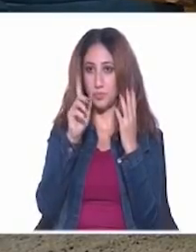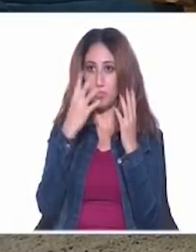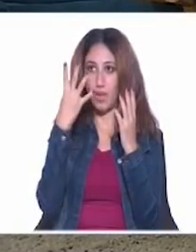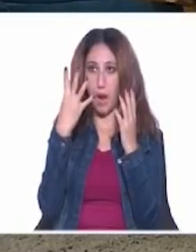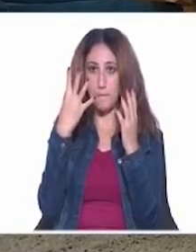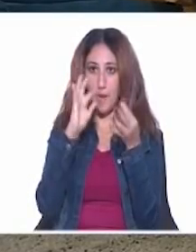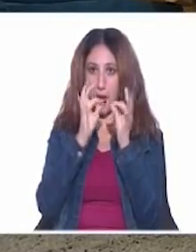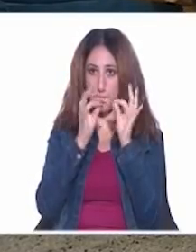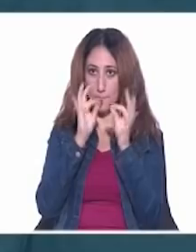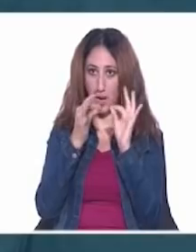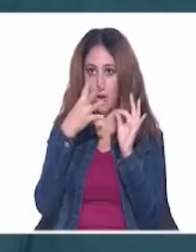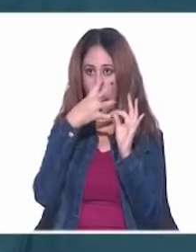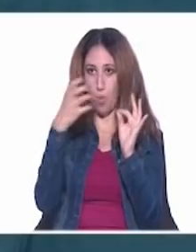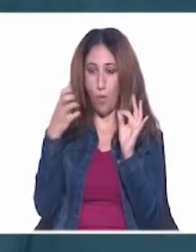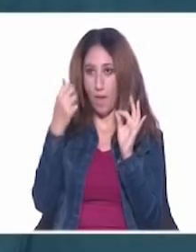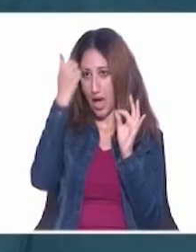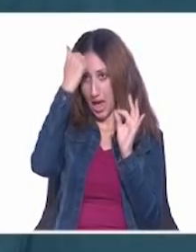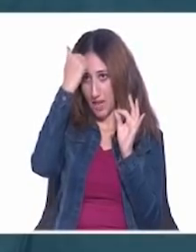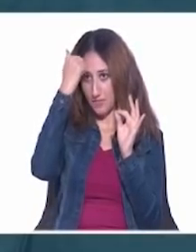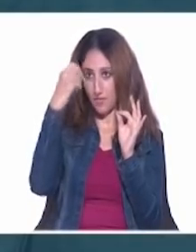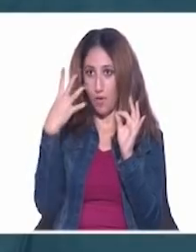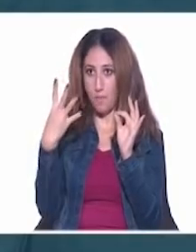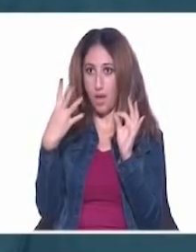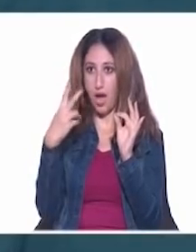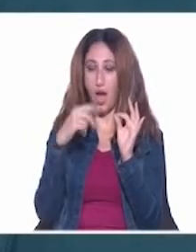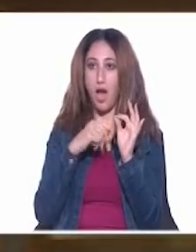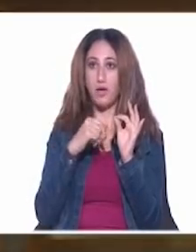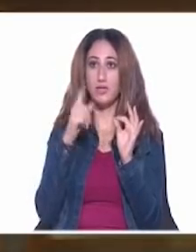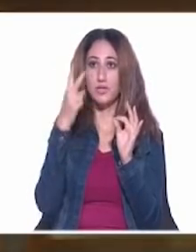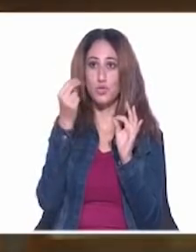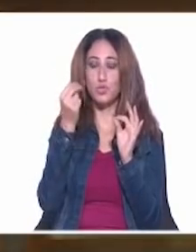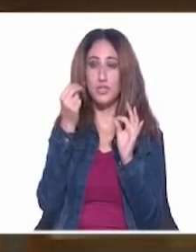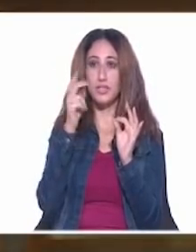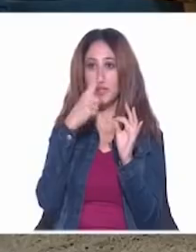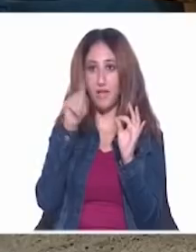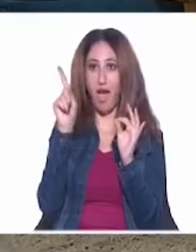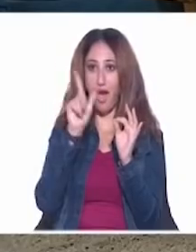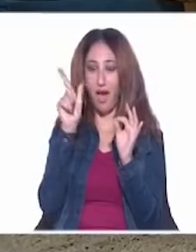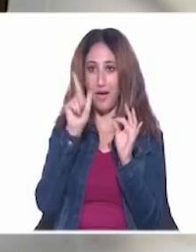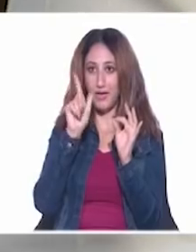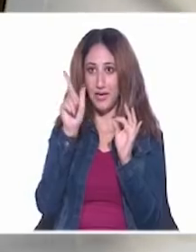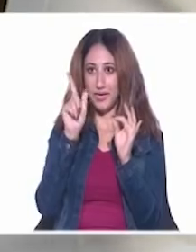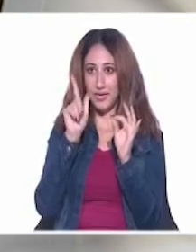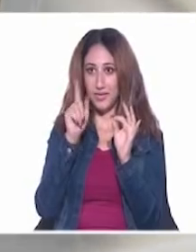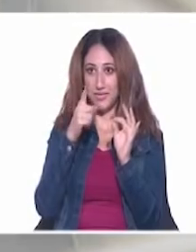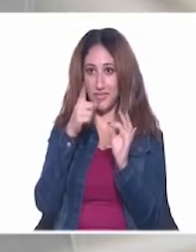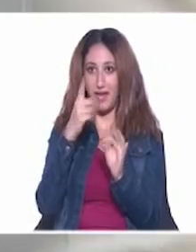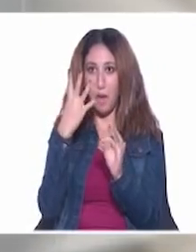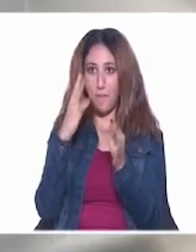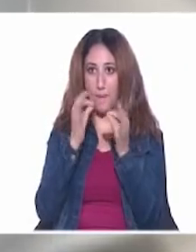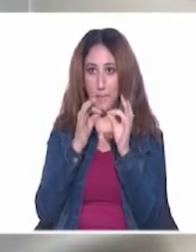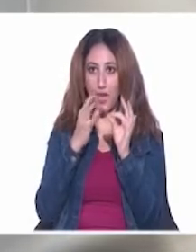4 مليون 404000 121. صح الموضوع ولا ايه كده؟ يخرب بيتك ايه